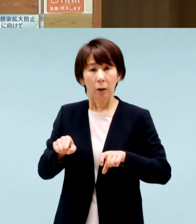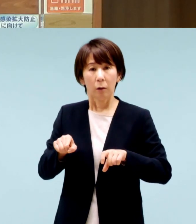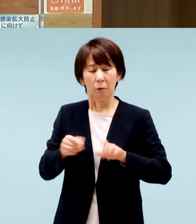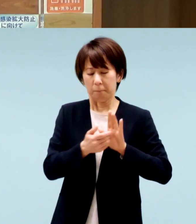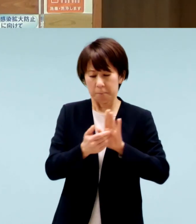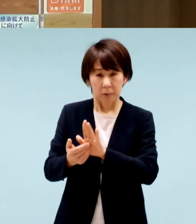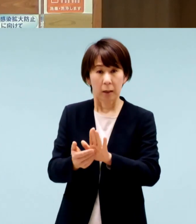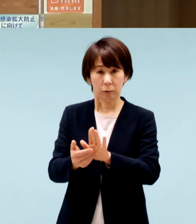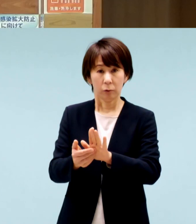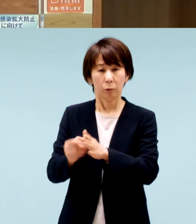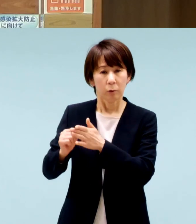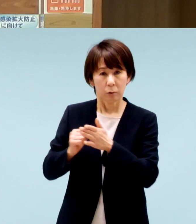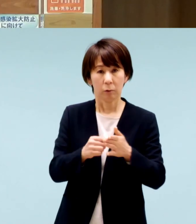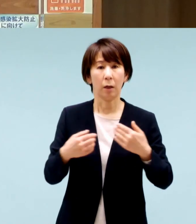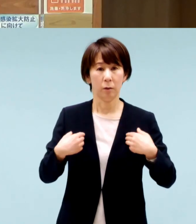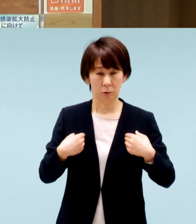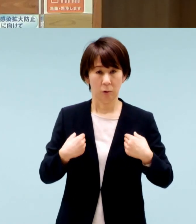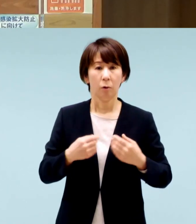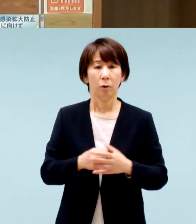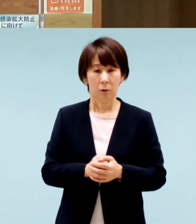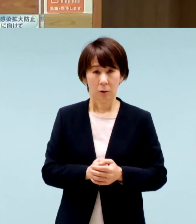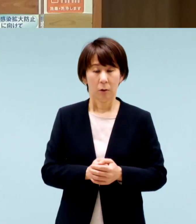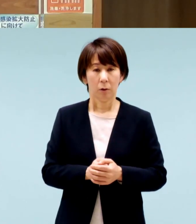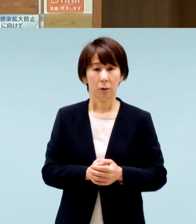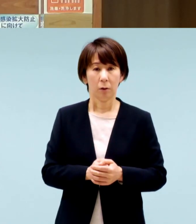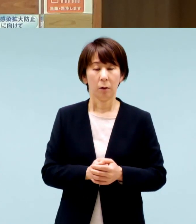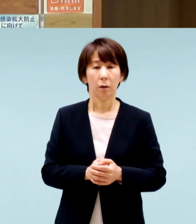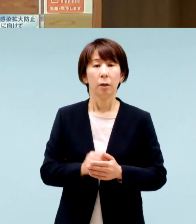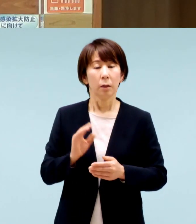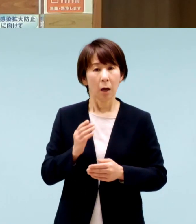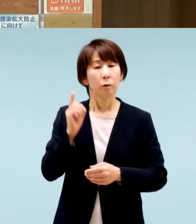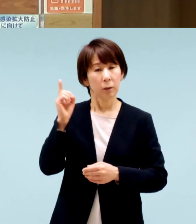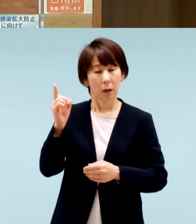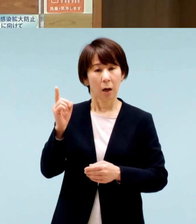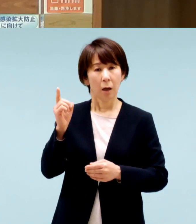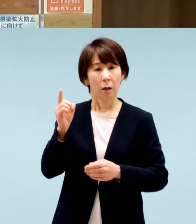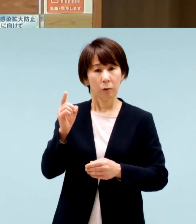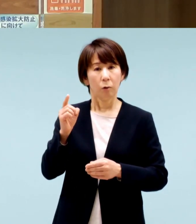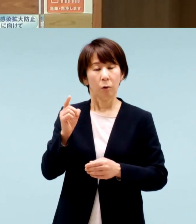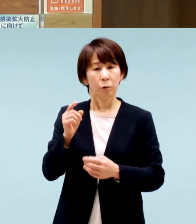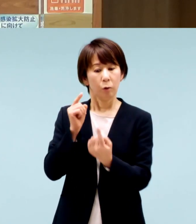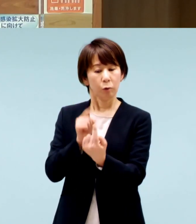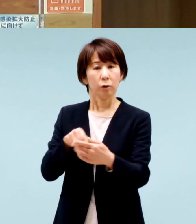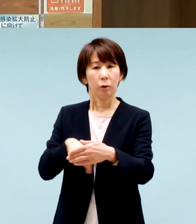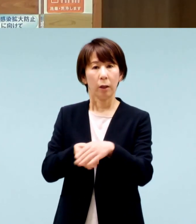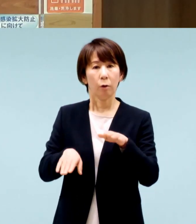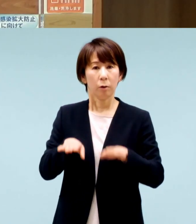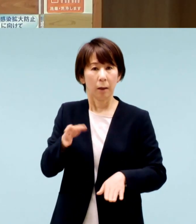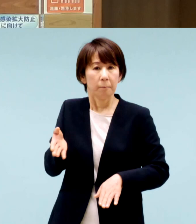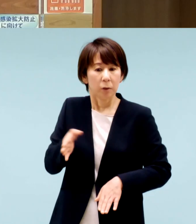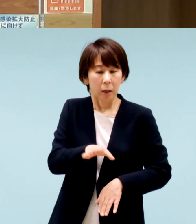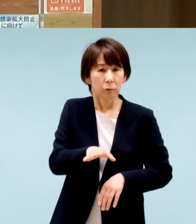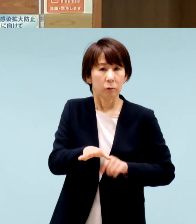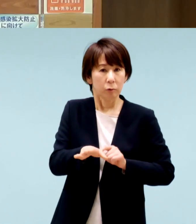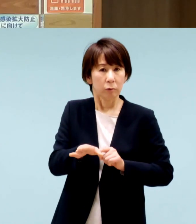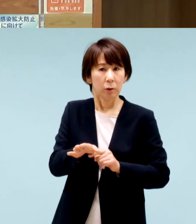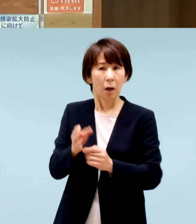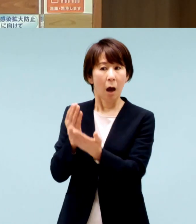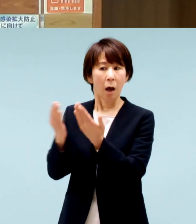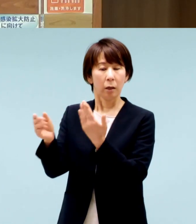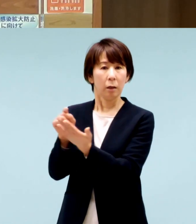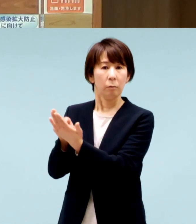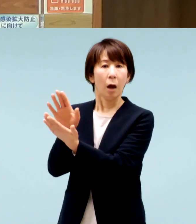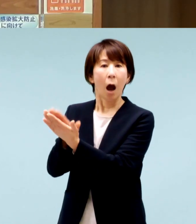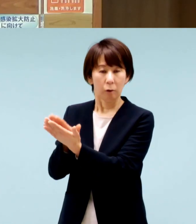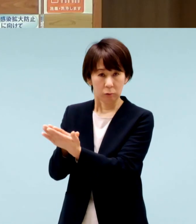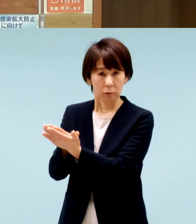やっていくわけですけども、そういったことも示された中でですね、ぜひ各飲食店の皆さんにご検討い